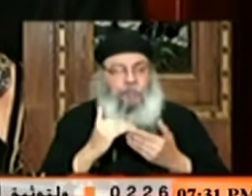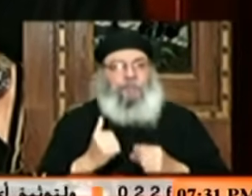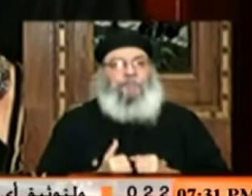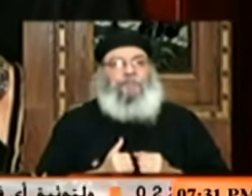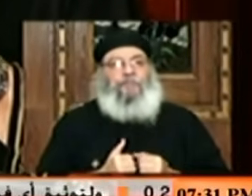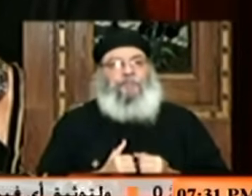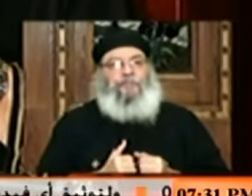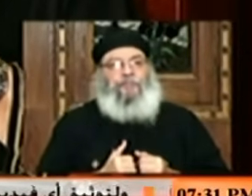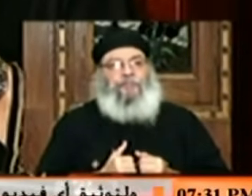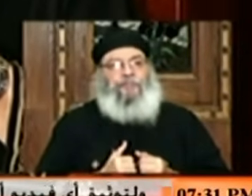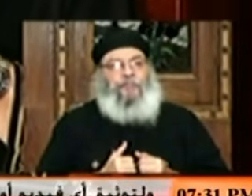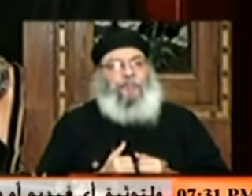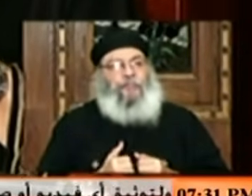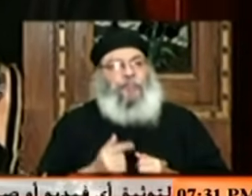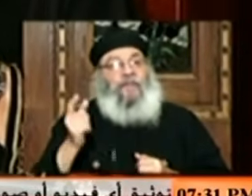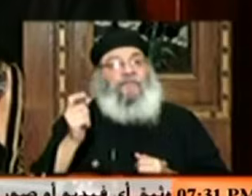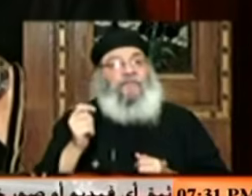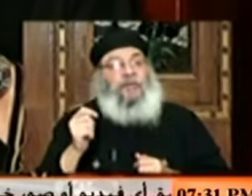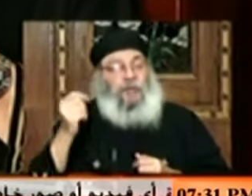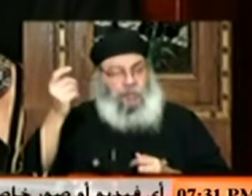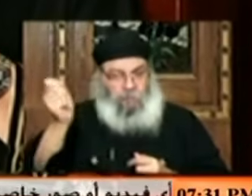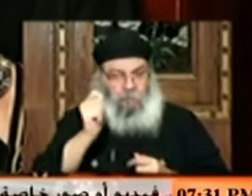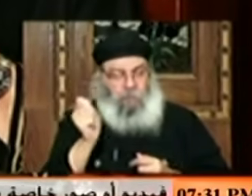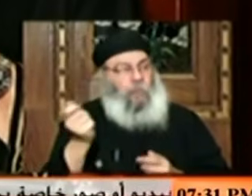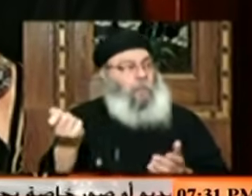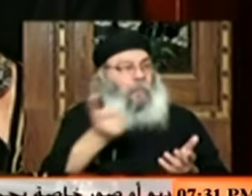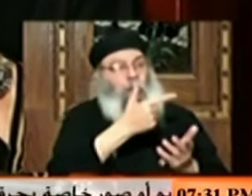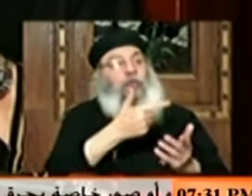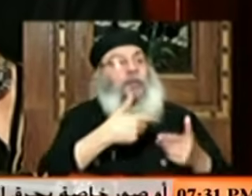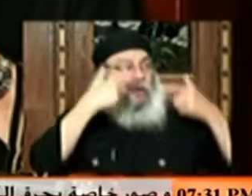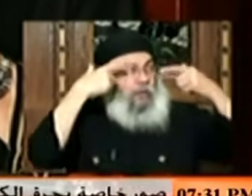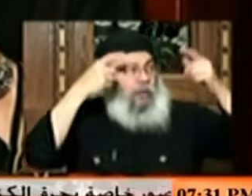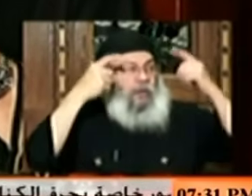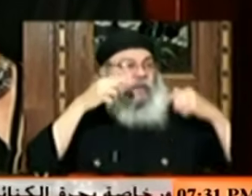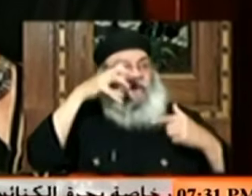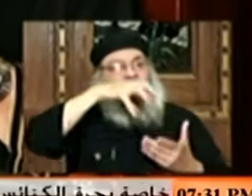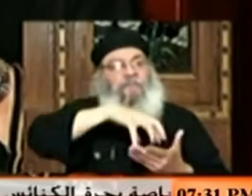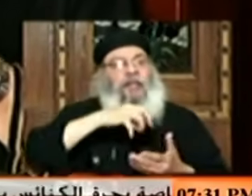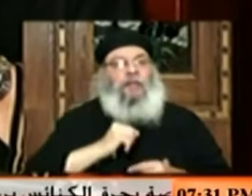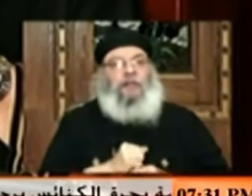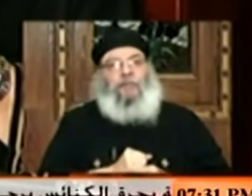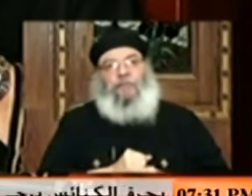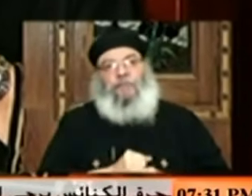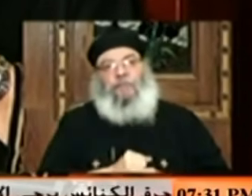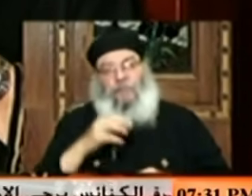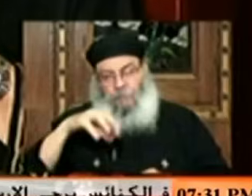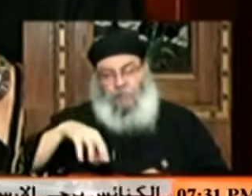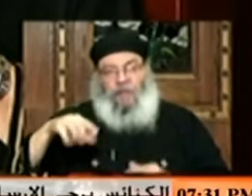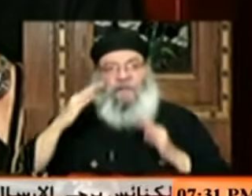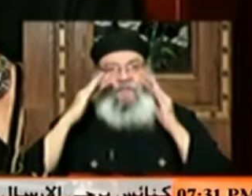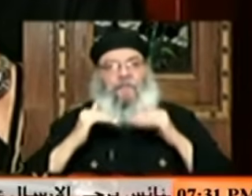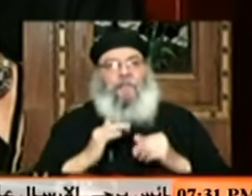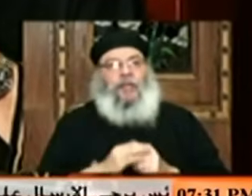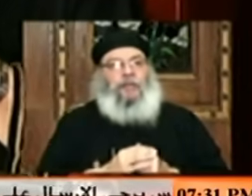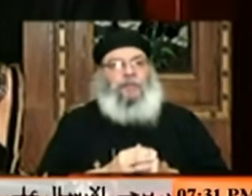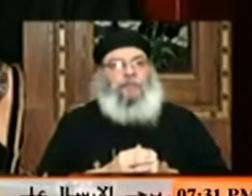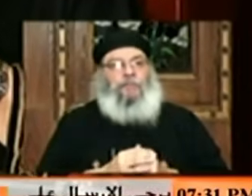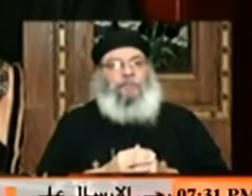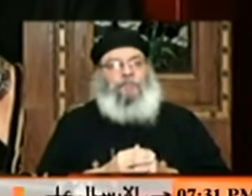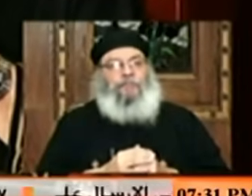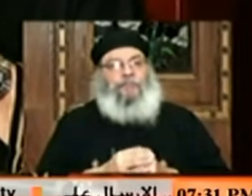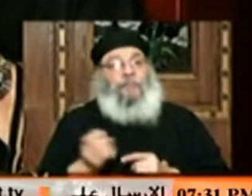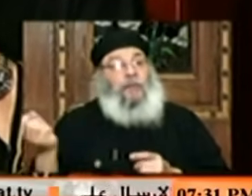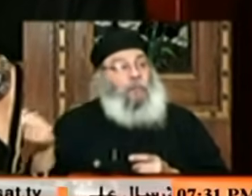من المرات جت لي شكوى بالصوره ده هيت في بلد معينه هنا في مدينه في مصر في